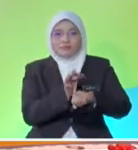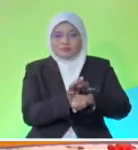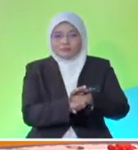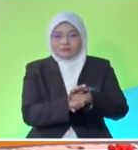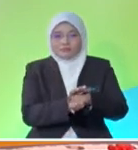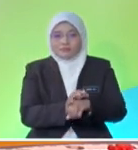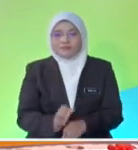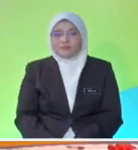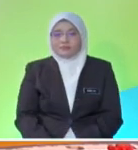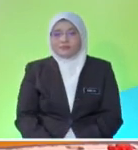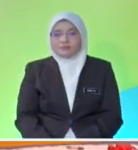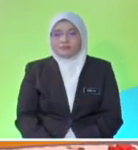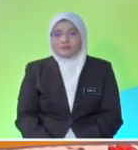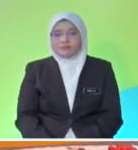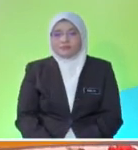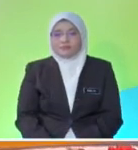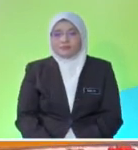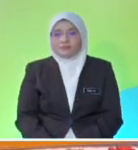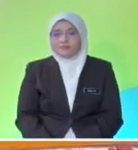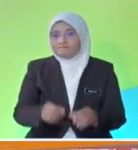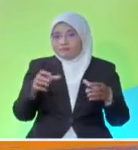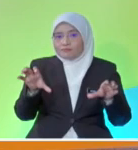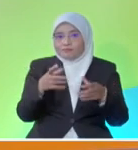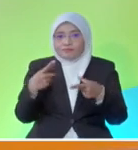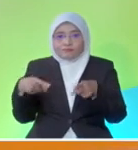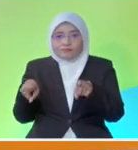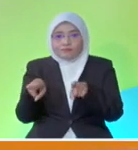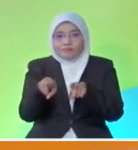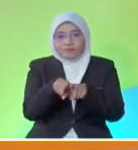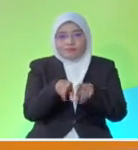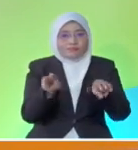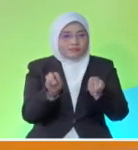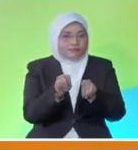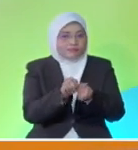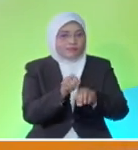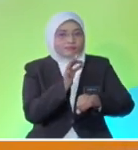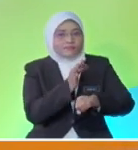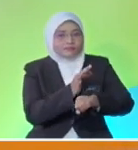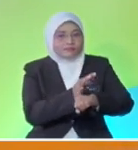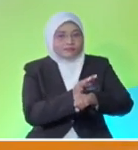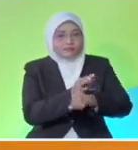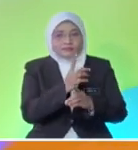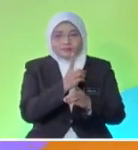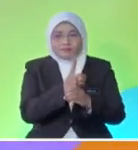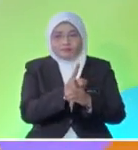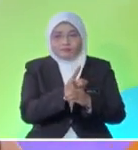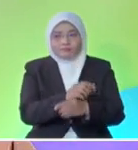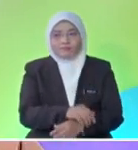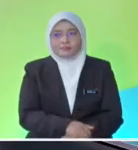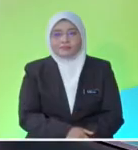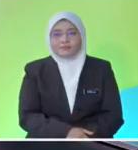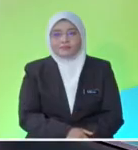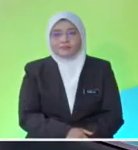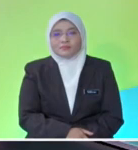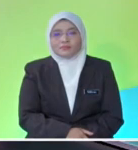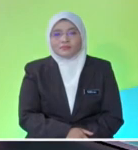supaya dia menyerupai jam. Menyerupai jam. Analog. Baik. Tingkan. Ini